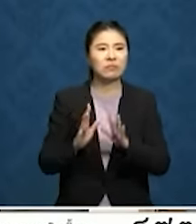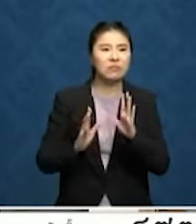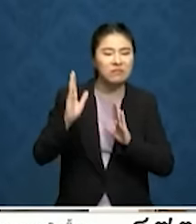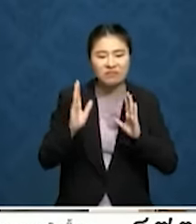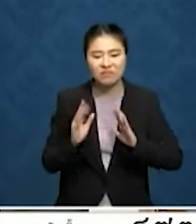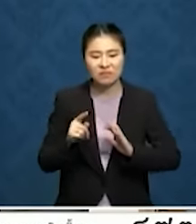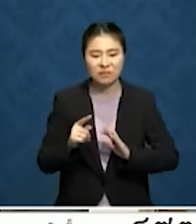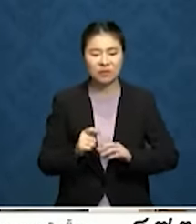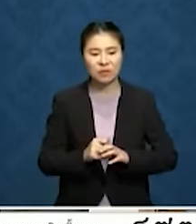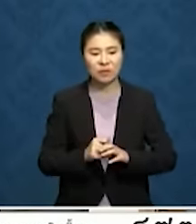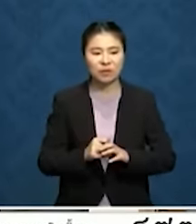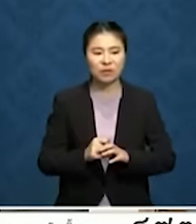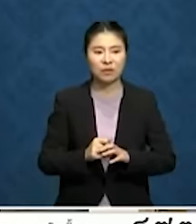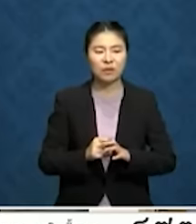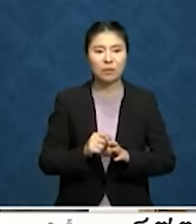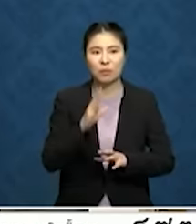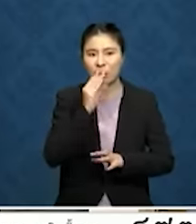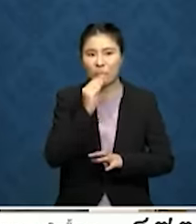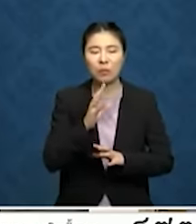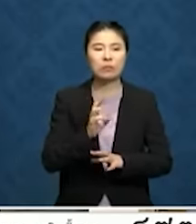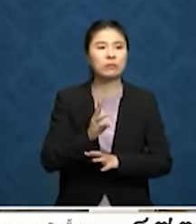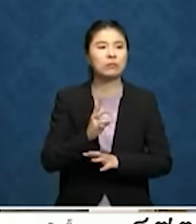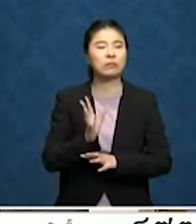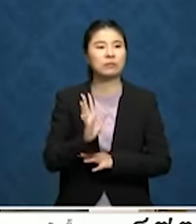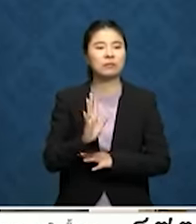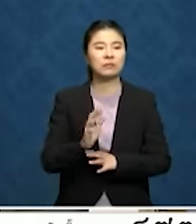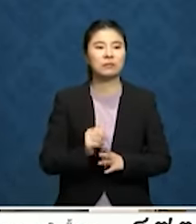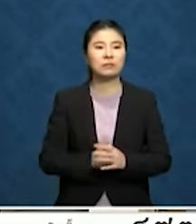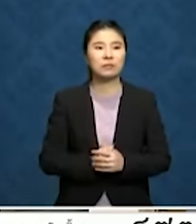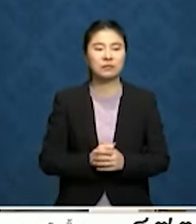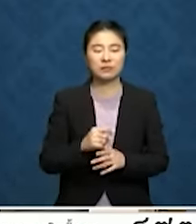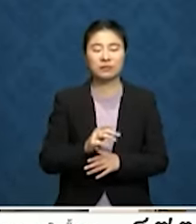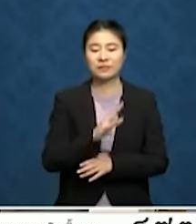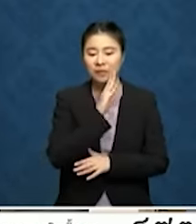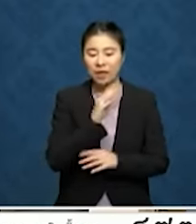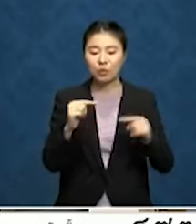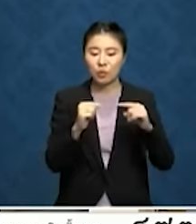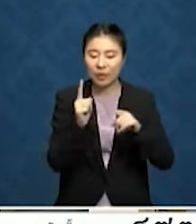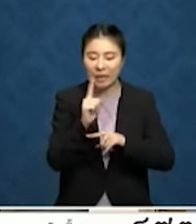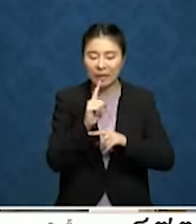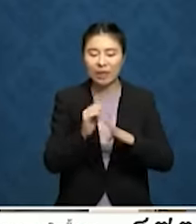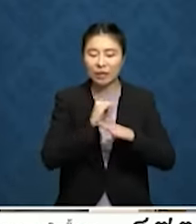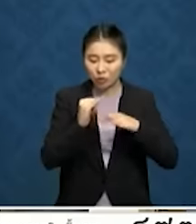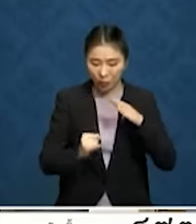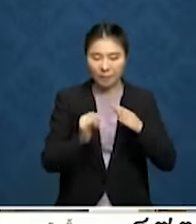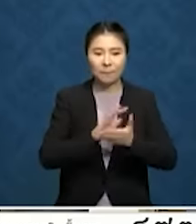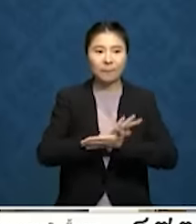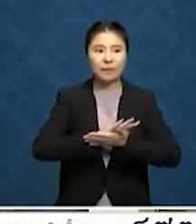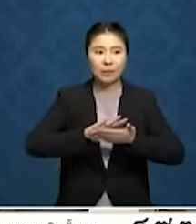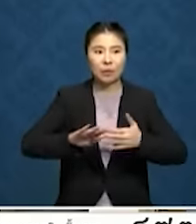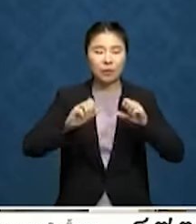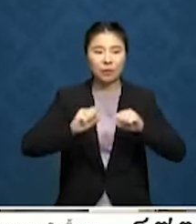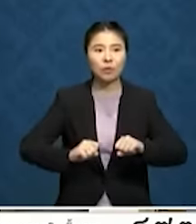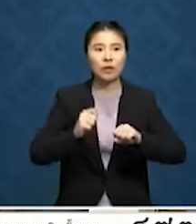ครับไม่ได้เป็นการลองปัญญาผมกำลังจะหารือต่อไปอะไรที่จบด้วยความ ข้อบังคับนะท่าน เรียบร้อยสวยงาม